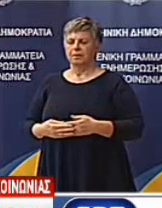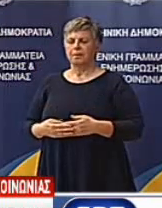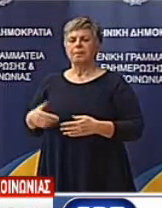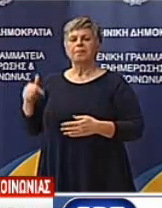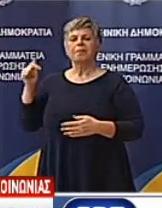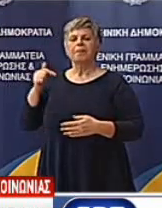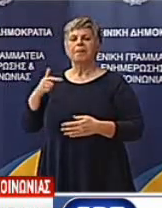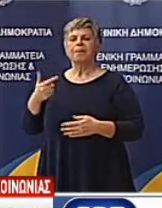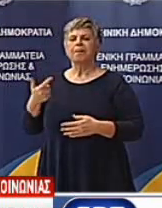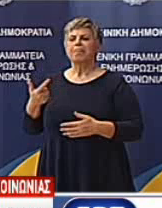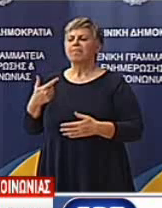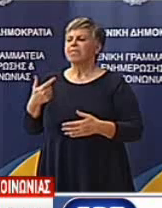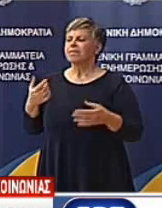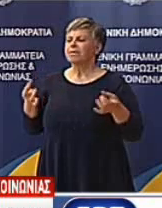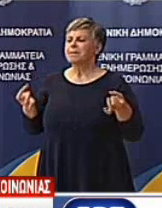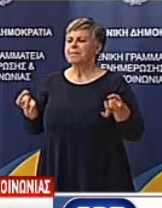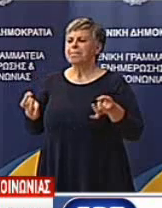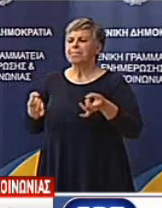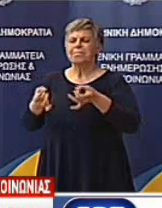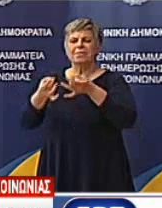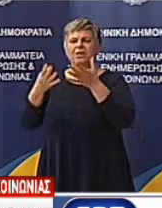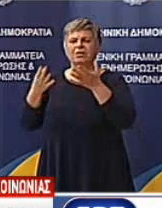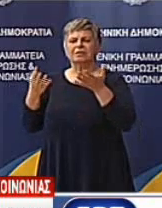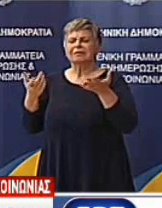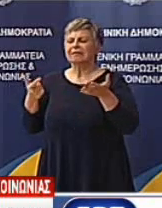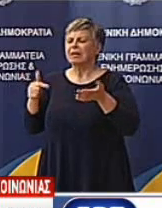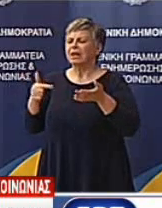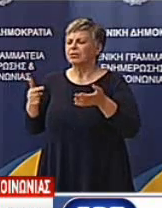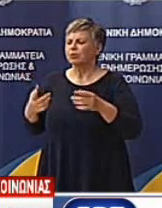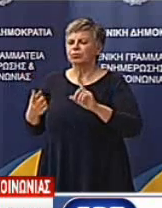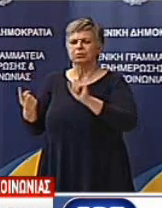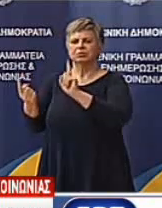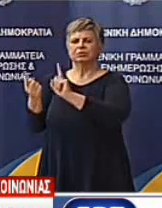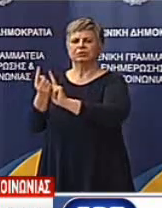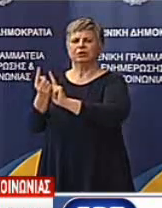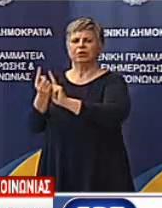Επειδή έτυχε να μην παρούσα. Ήταν μια συνάντηση σε ένα